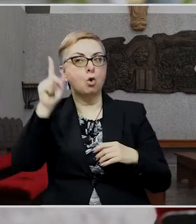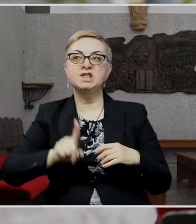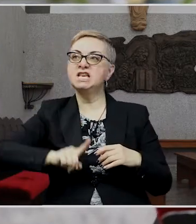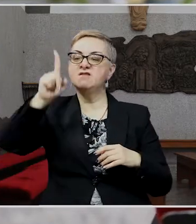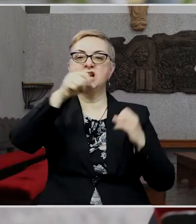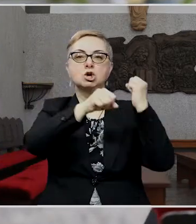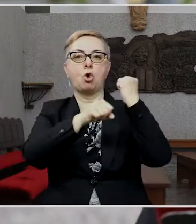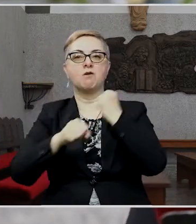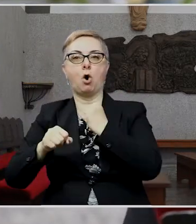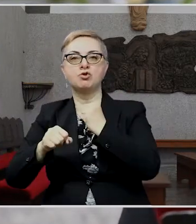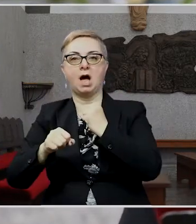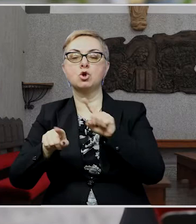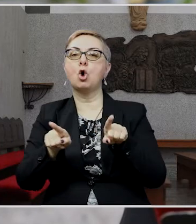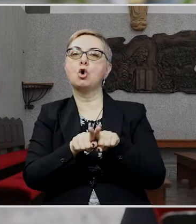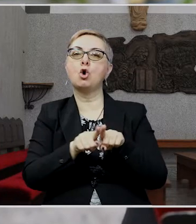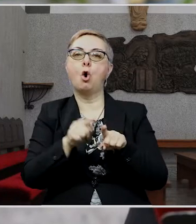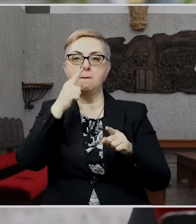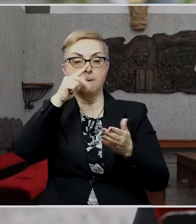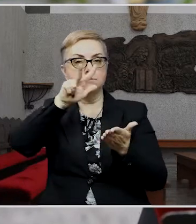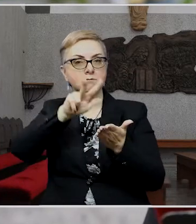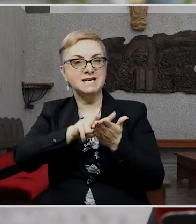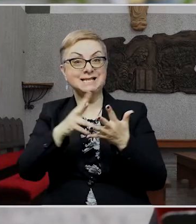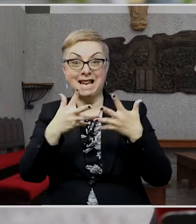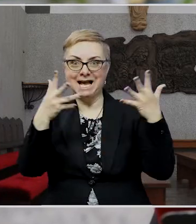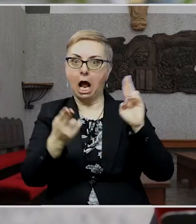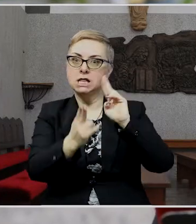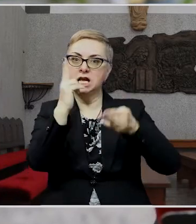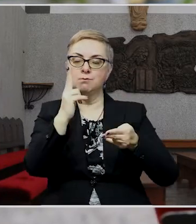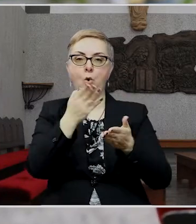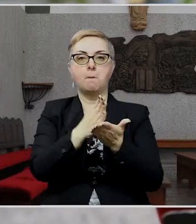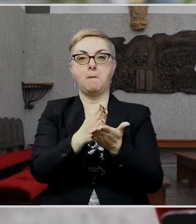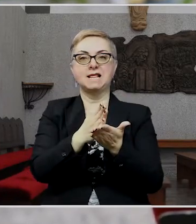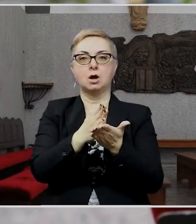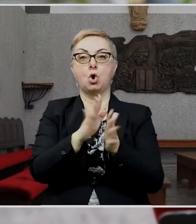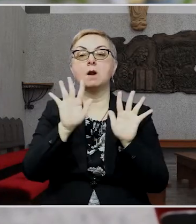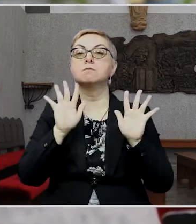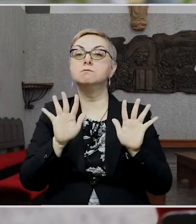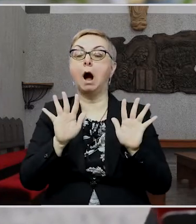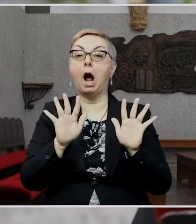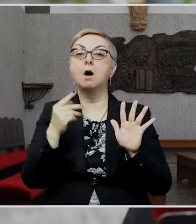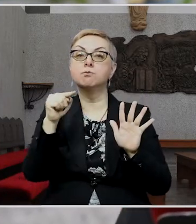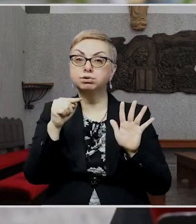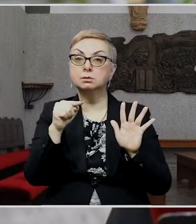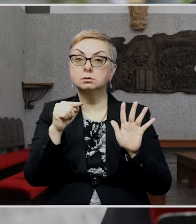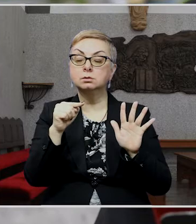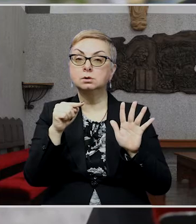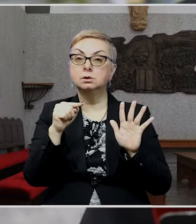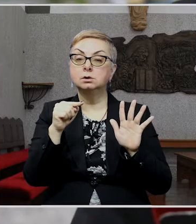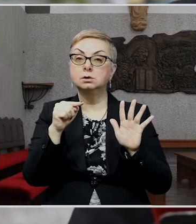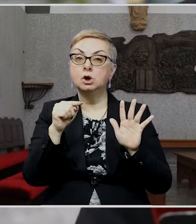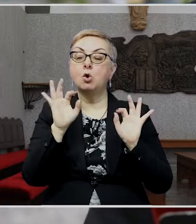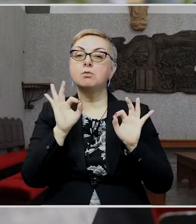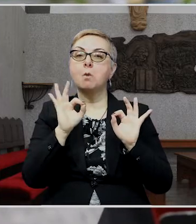e mediatore dei misteri più alti ma non per questo non